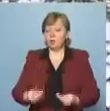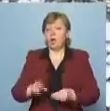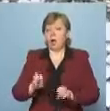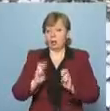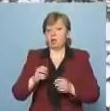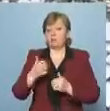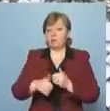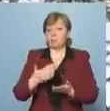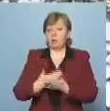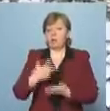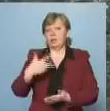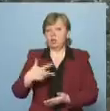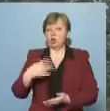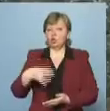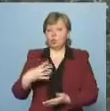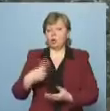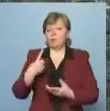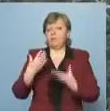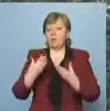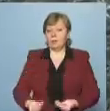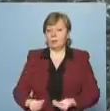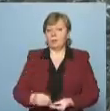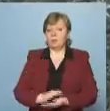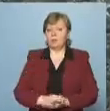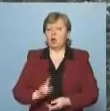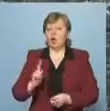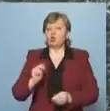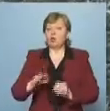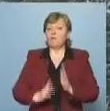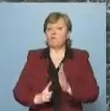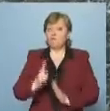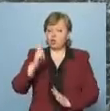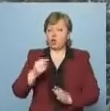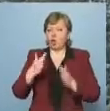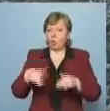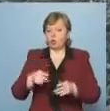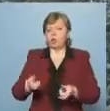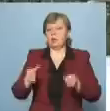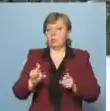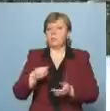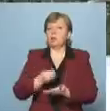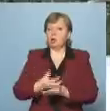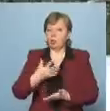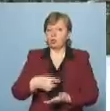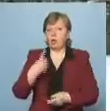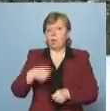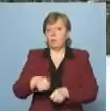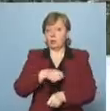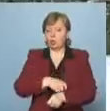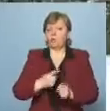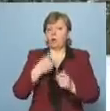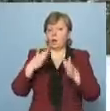среднем продаем 30-40 елок в день. Чем выше елка, тем дороже. Метровая красавица обойдется в 120 рублей.